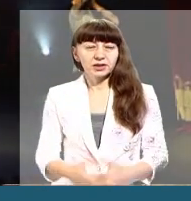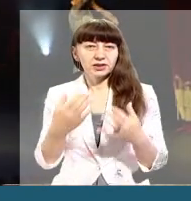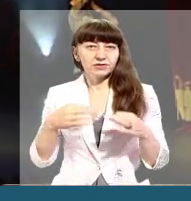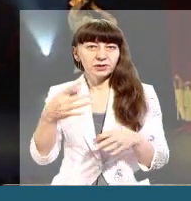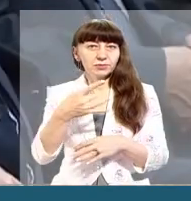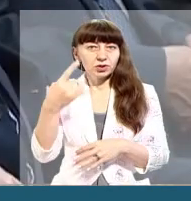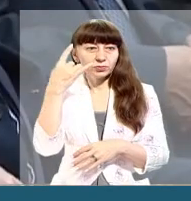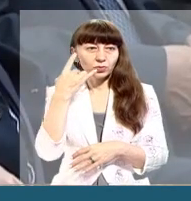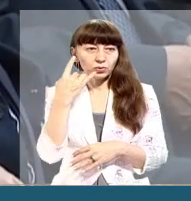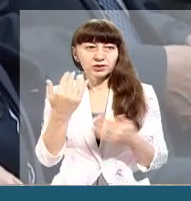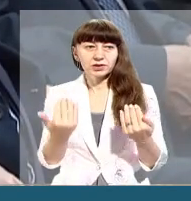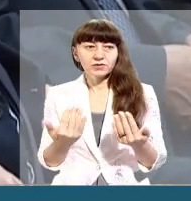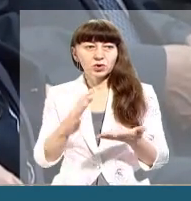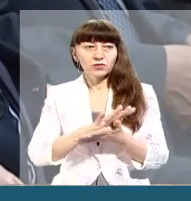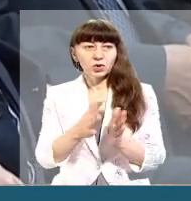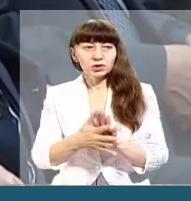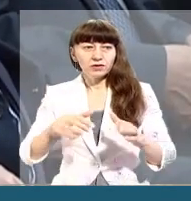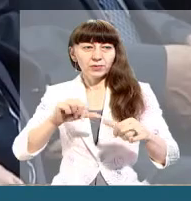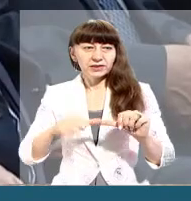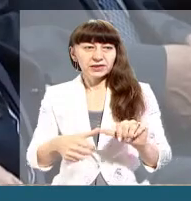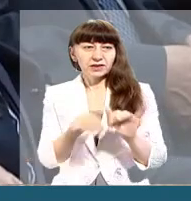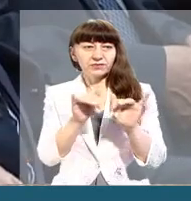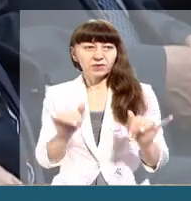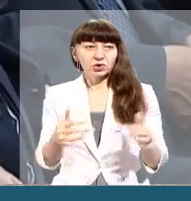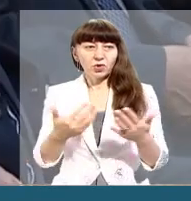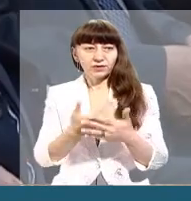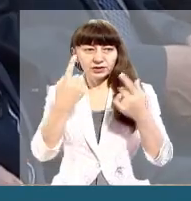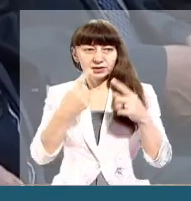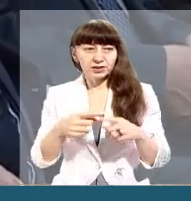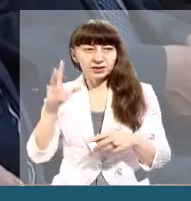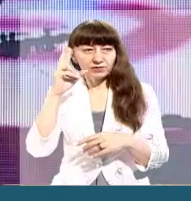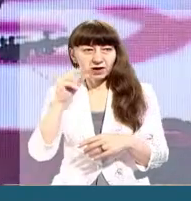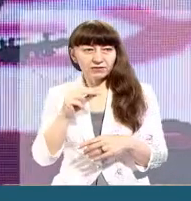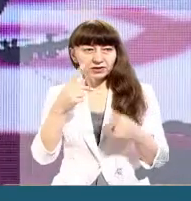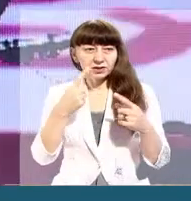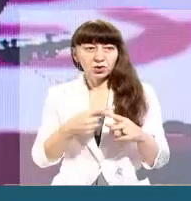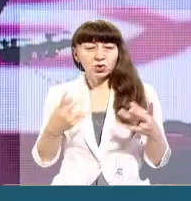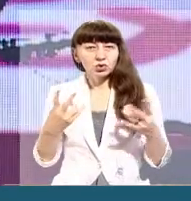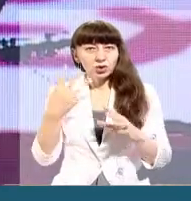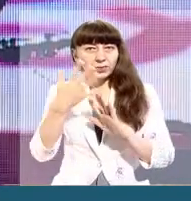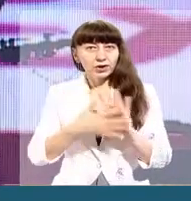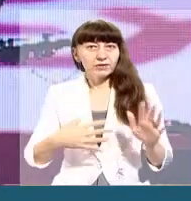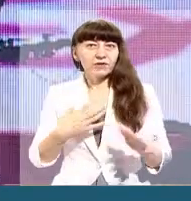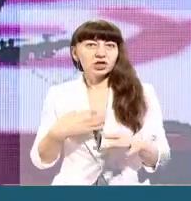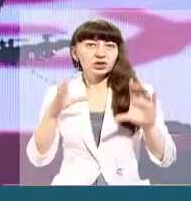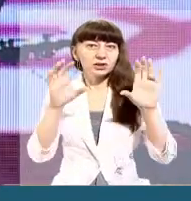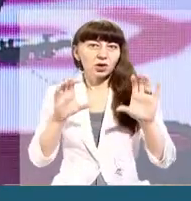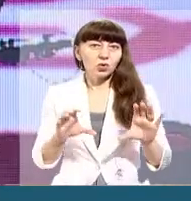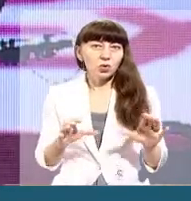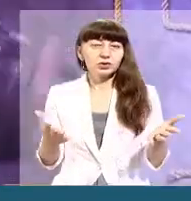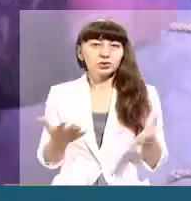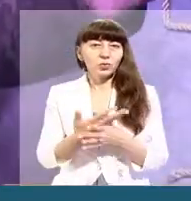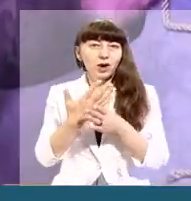независимой республики. Сегодня в условиях постоянного развития новых технологий и цифровизации нужно осознавать важность законов,